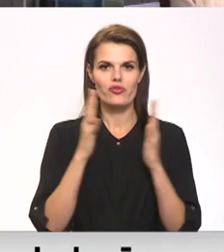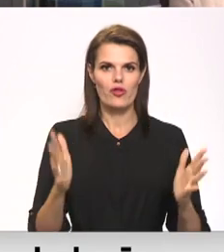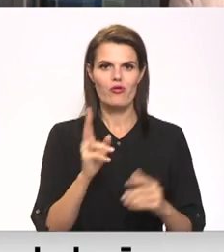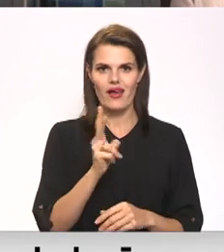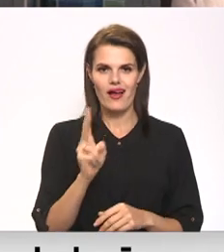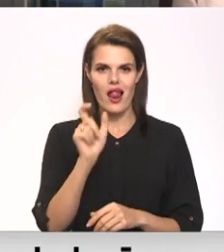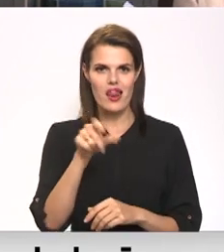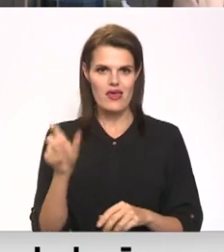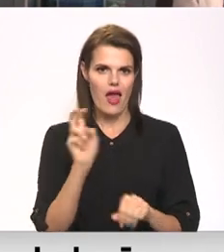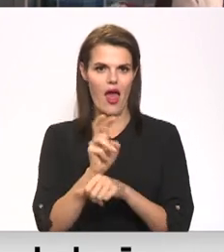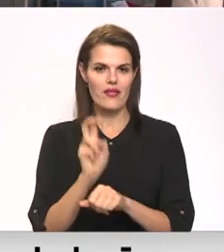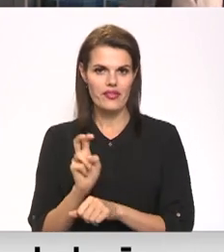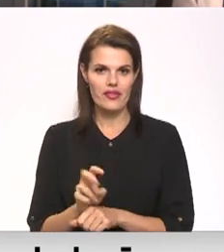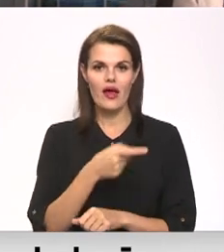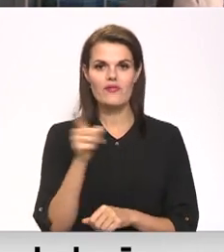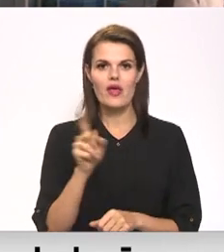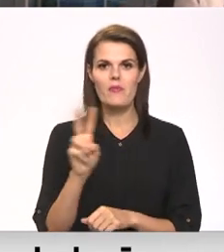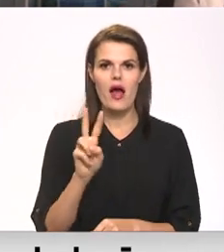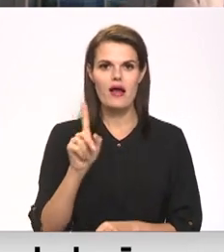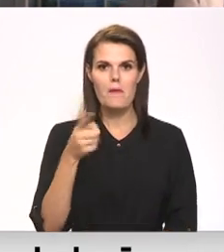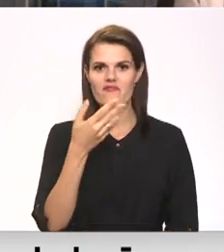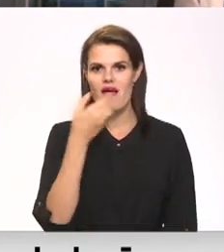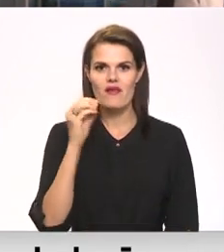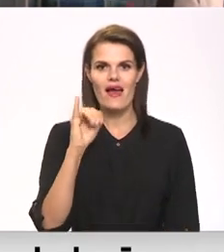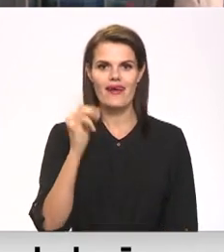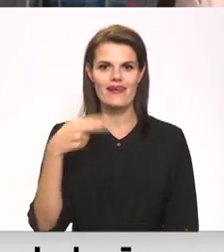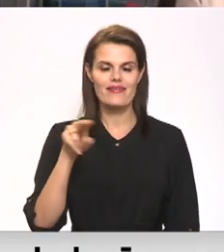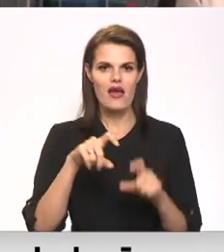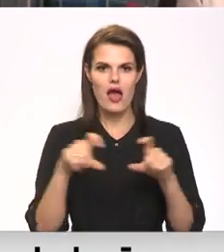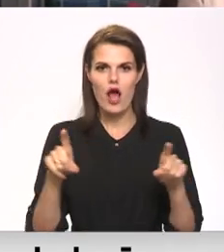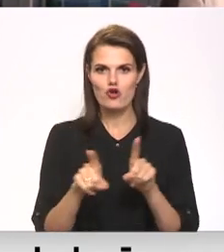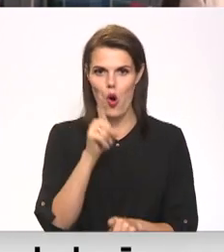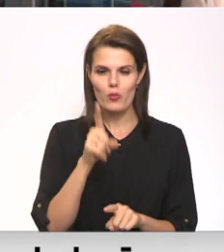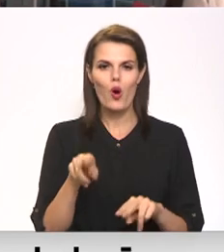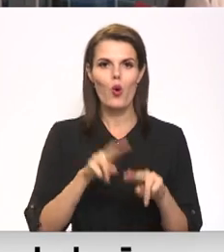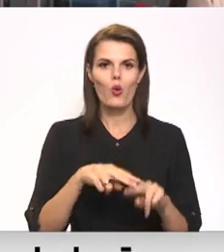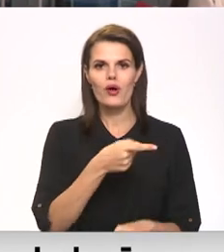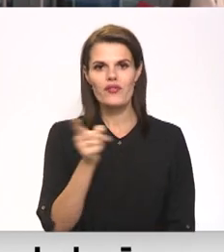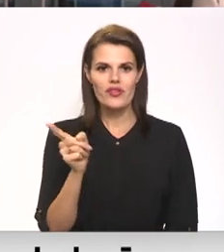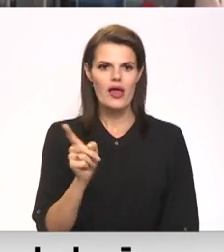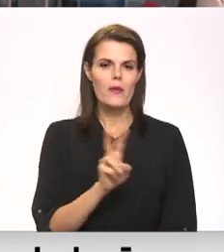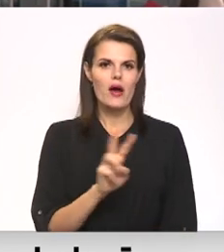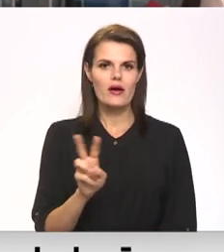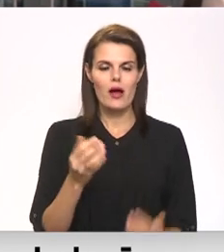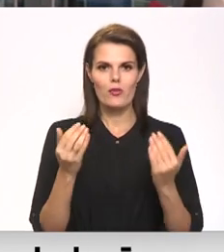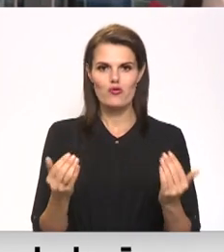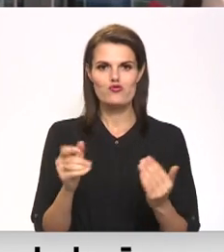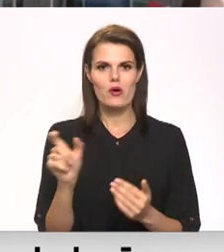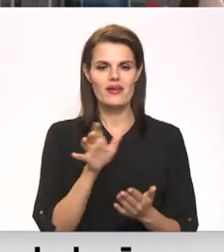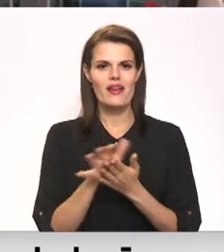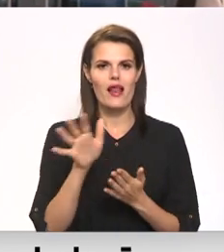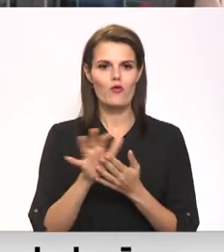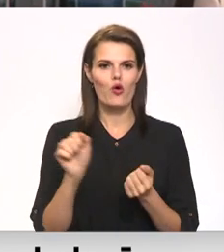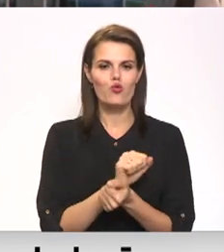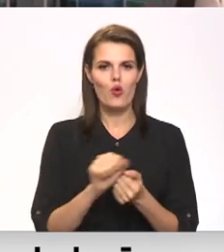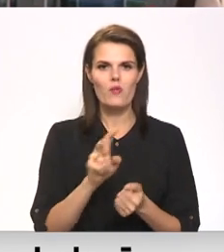klientu, gan tie, kuri vēl nav noformējuši EID karti, kas būs obligātā, gan arī tie, kuri šobrīd lieto dokumentus